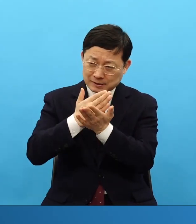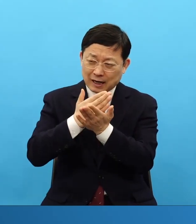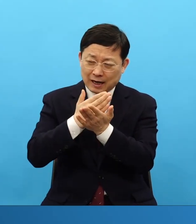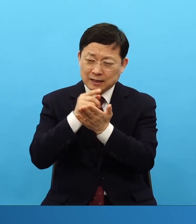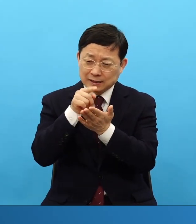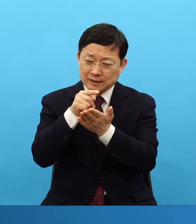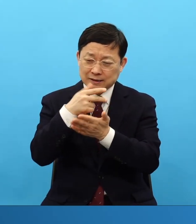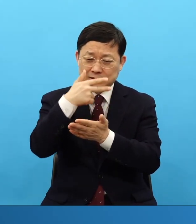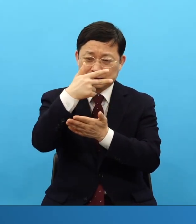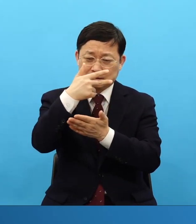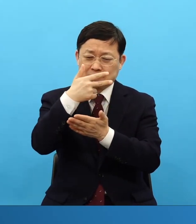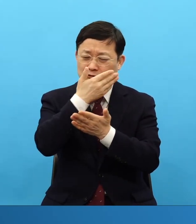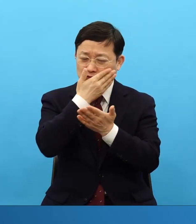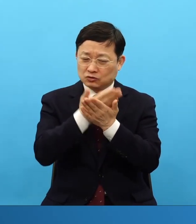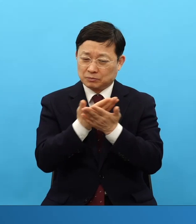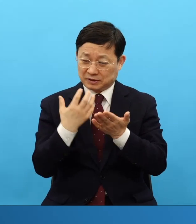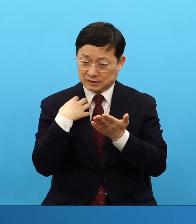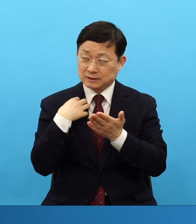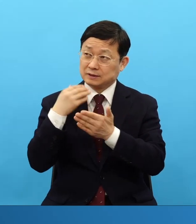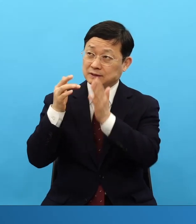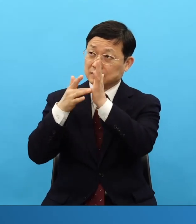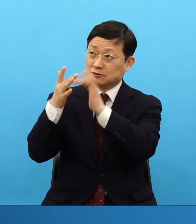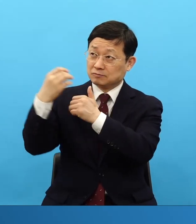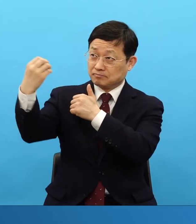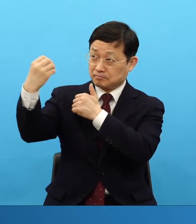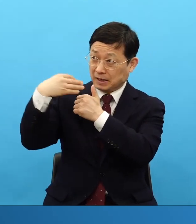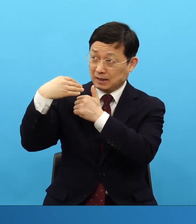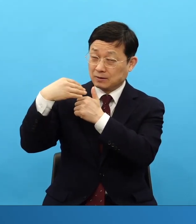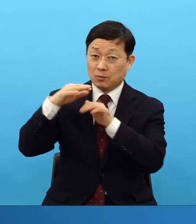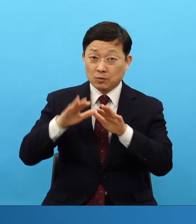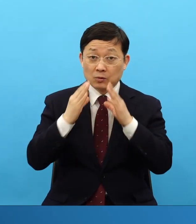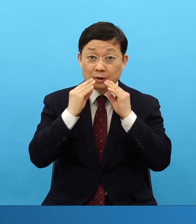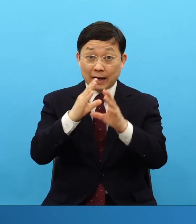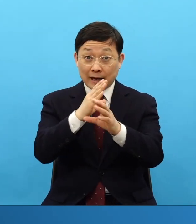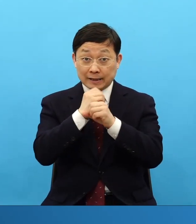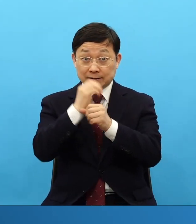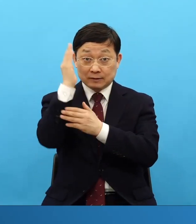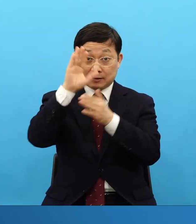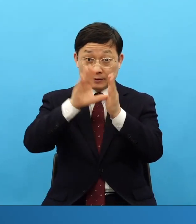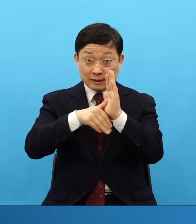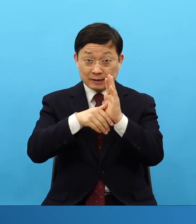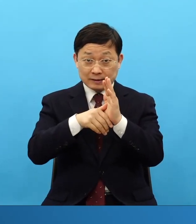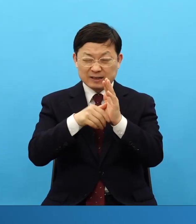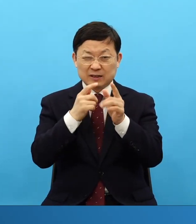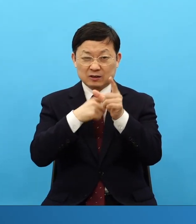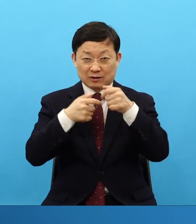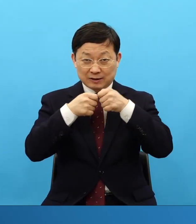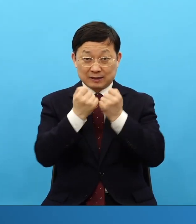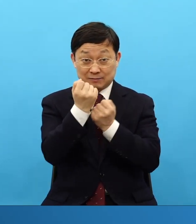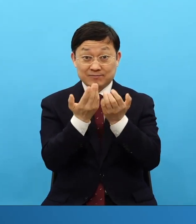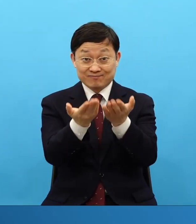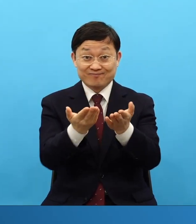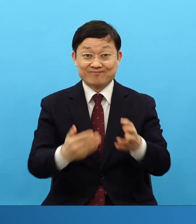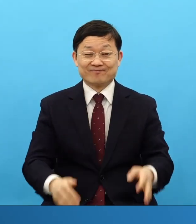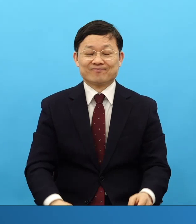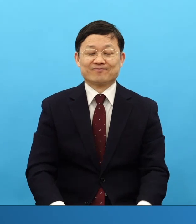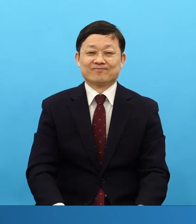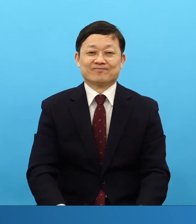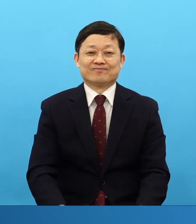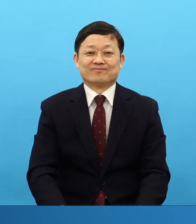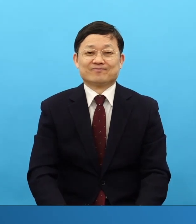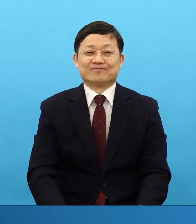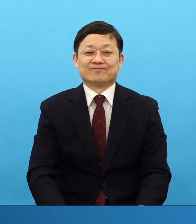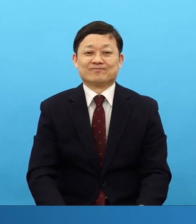준 강단에서 나온 내용들이에요. And of course, you need much more than 7 really, but it is the content of Jesus' final